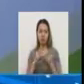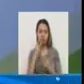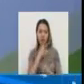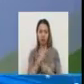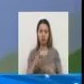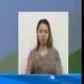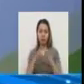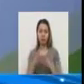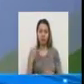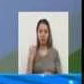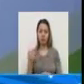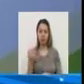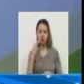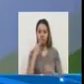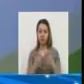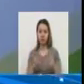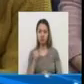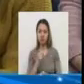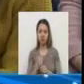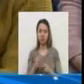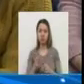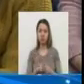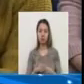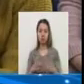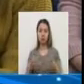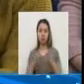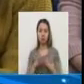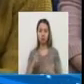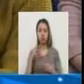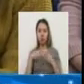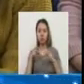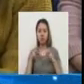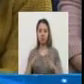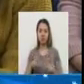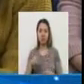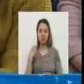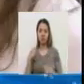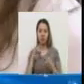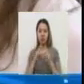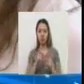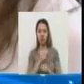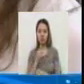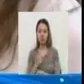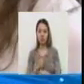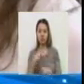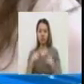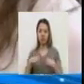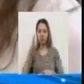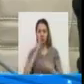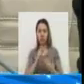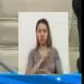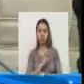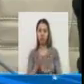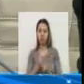үкімет жобасының арқасында ол заман келмеске кетті. Енді кез келген азамат үйде отырып-ақ электрондық цифрлық қолтаңбасыз 30 түрлі мемлекеттік қызмет түрін